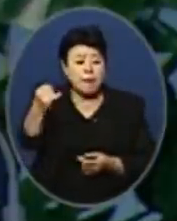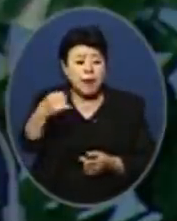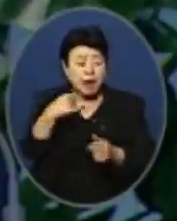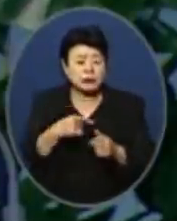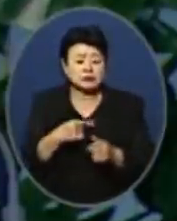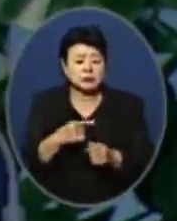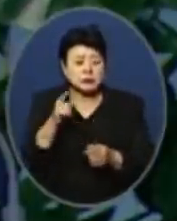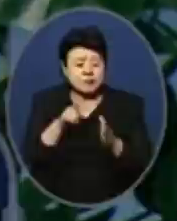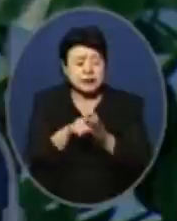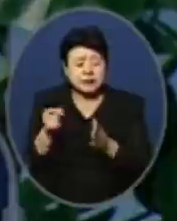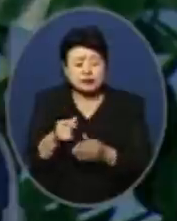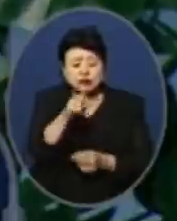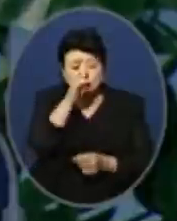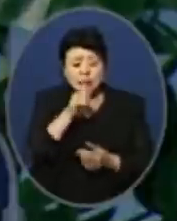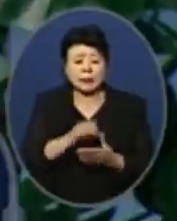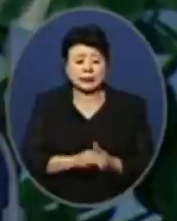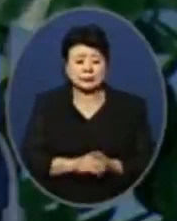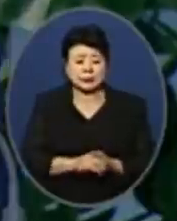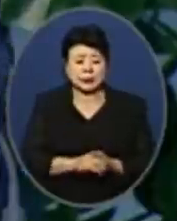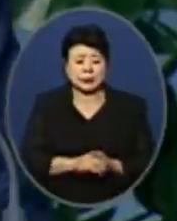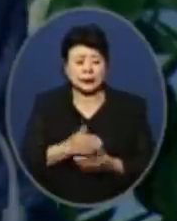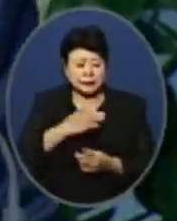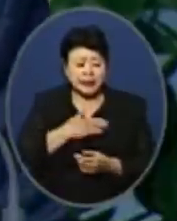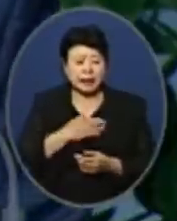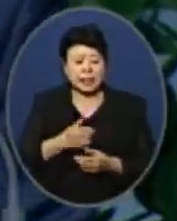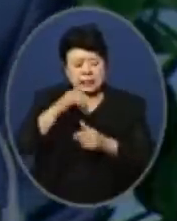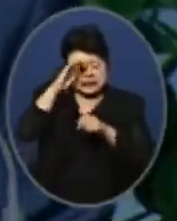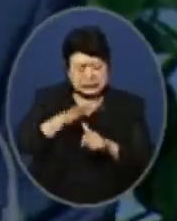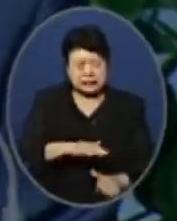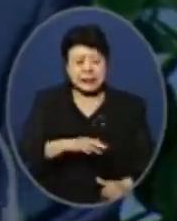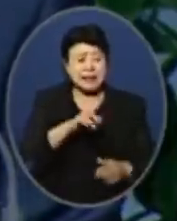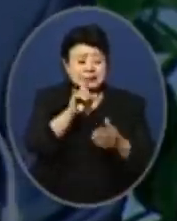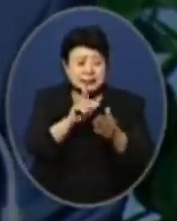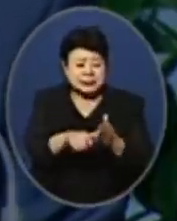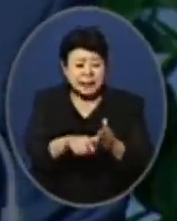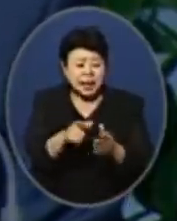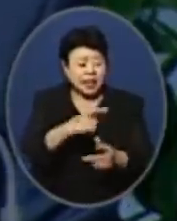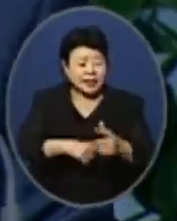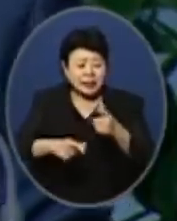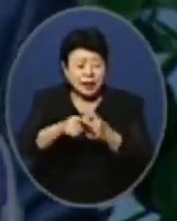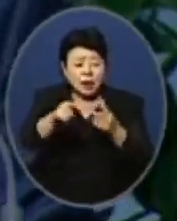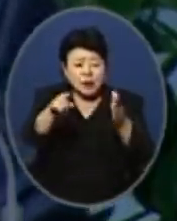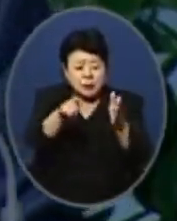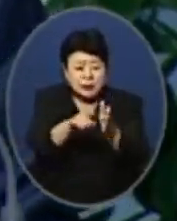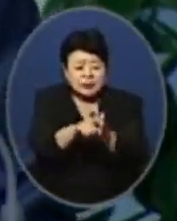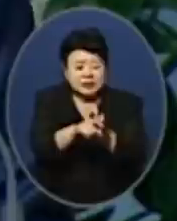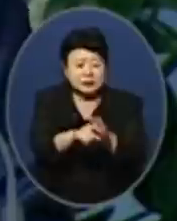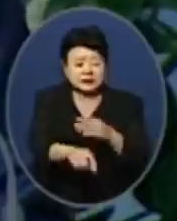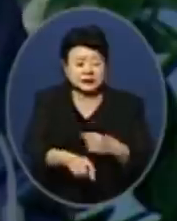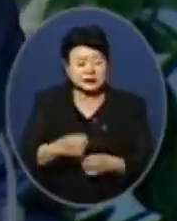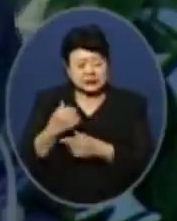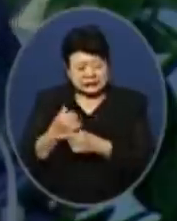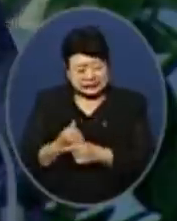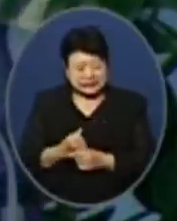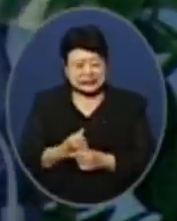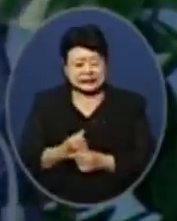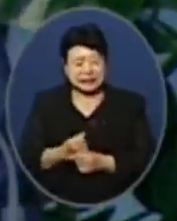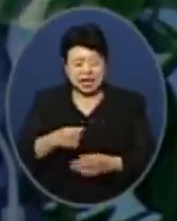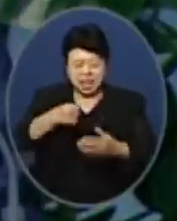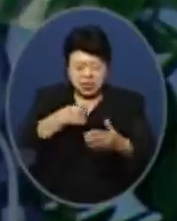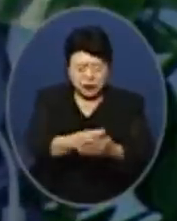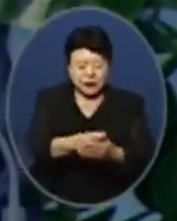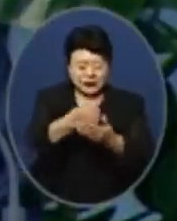교훈으로 믿음을 가지고 있었다고 했습니다. 내가 실패하였을 때 더욱 믿음에 의지해